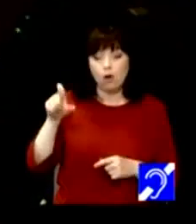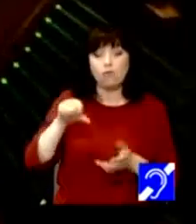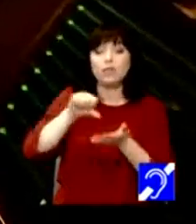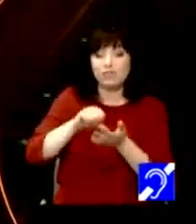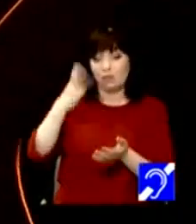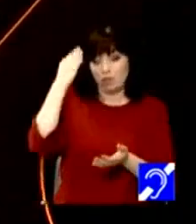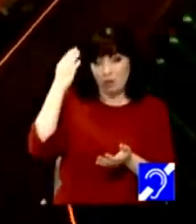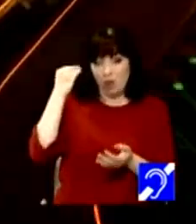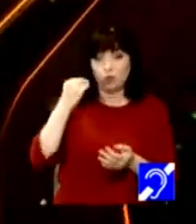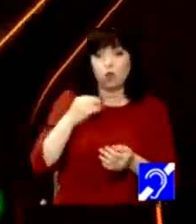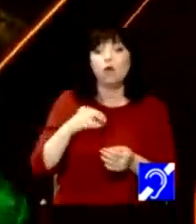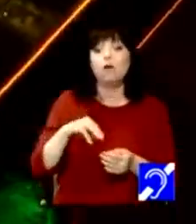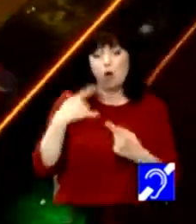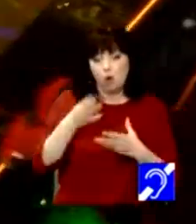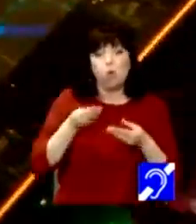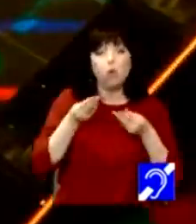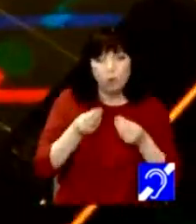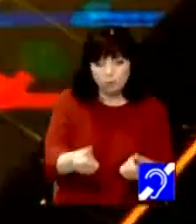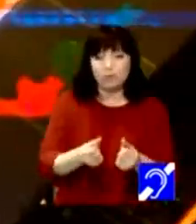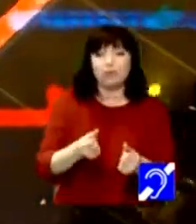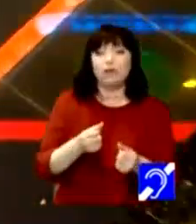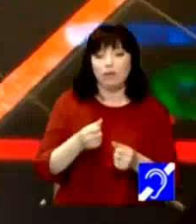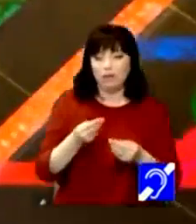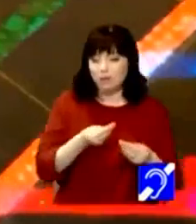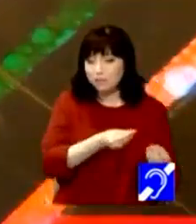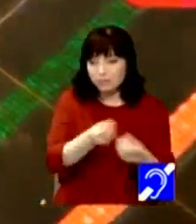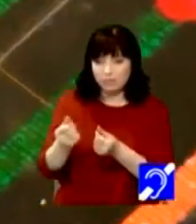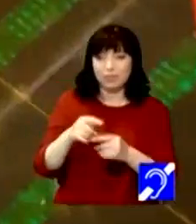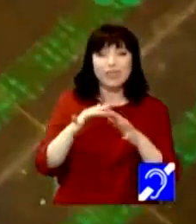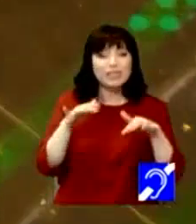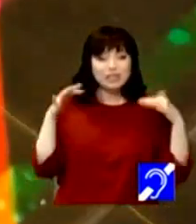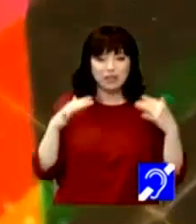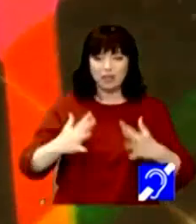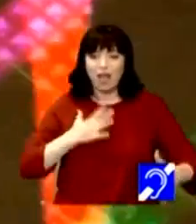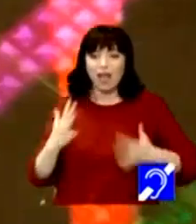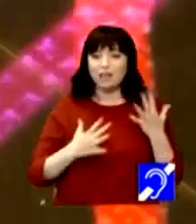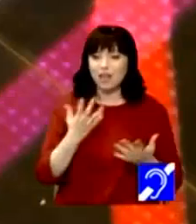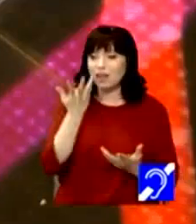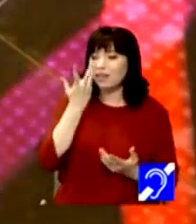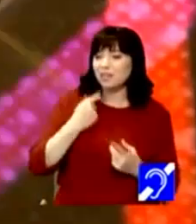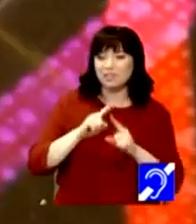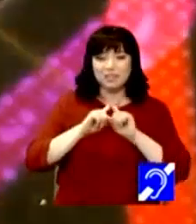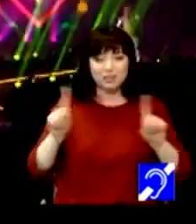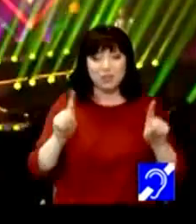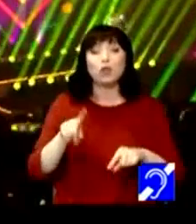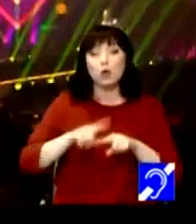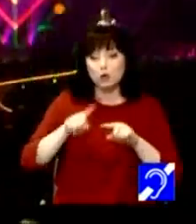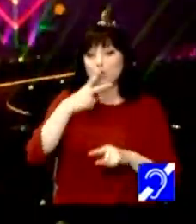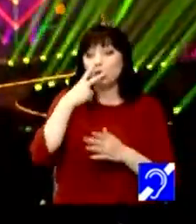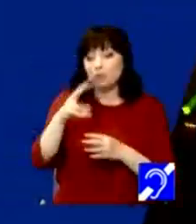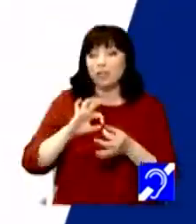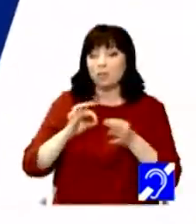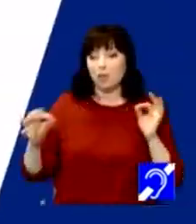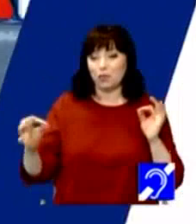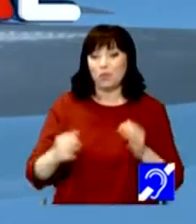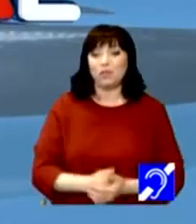reprezentanții Republicii Moldova, au convins juriul și publicul printr-un show plin de energie și culoare. Imagini vedeți mai târziu în